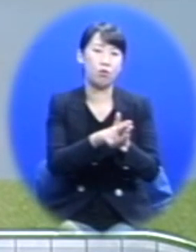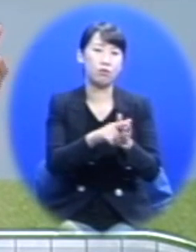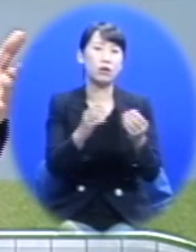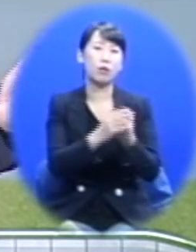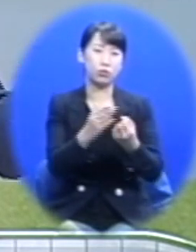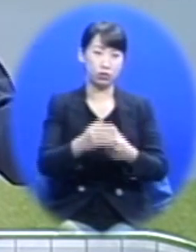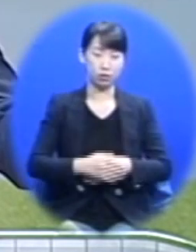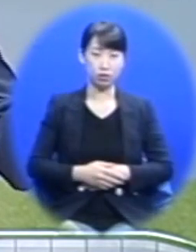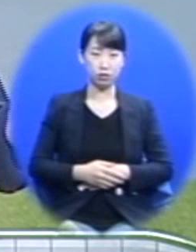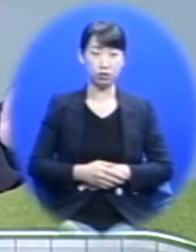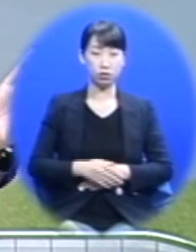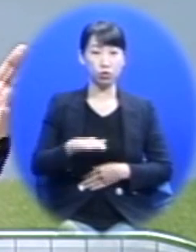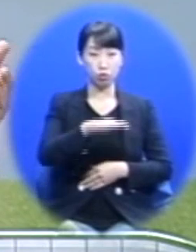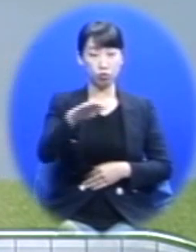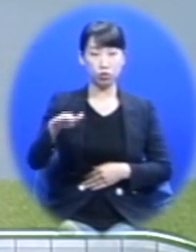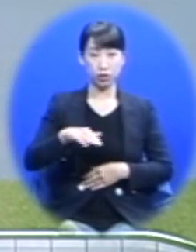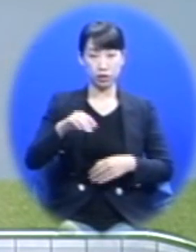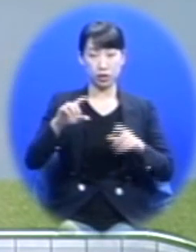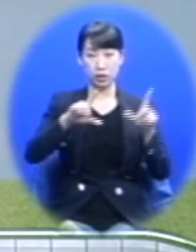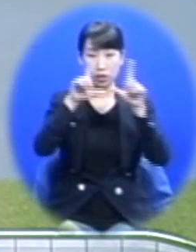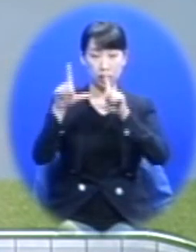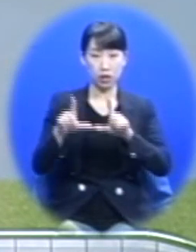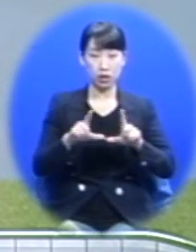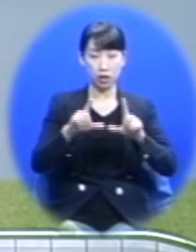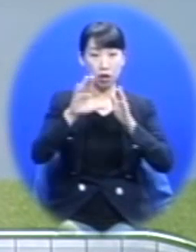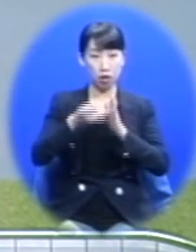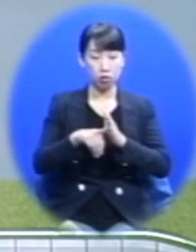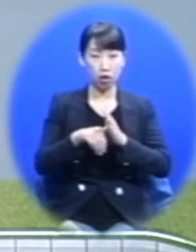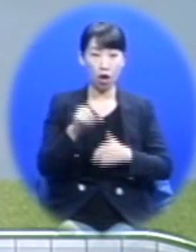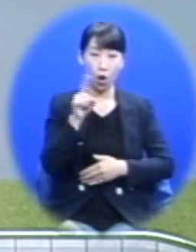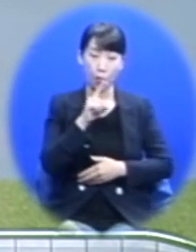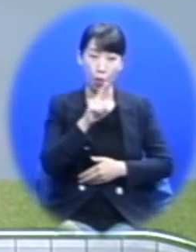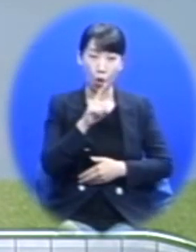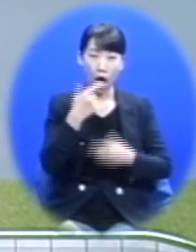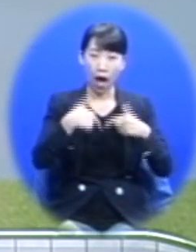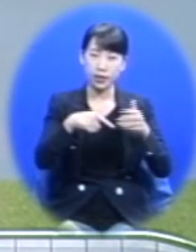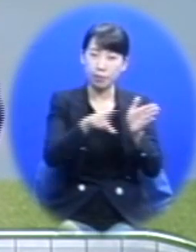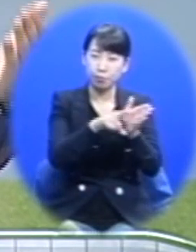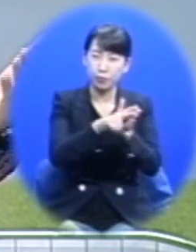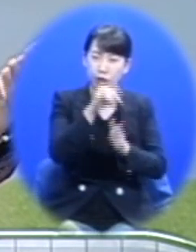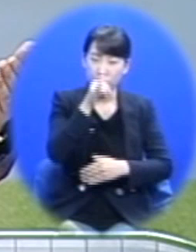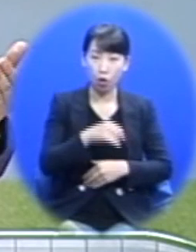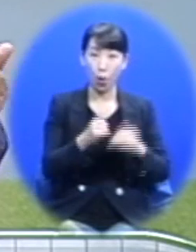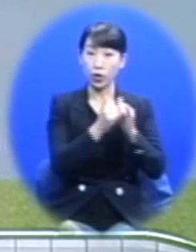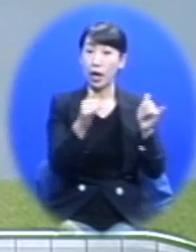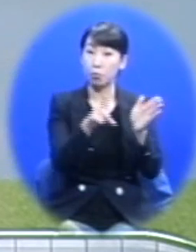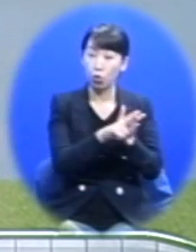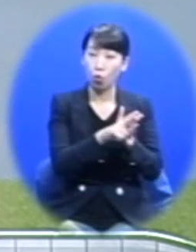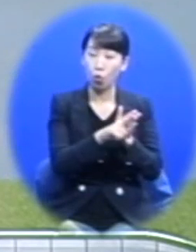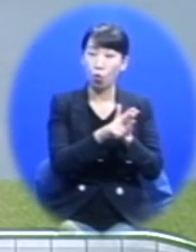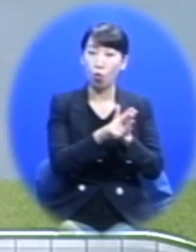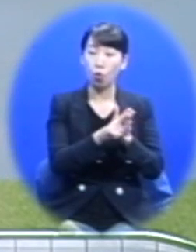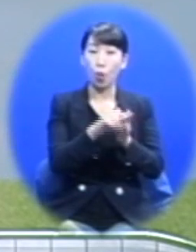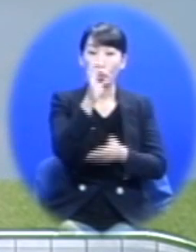우리도 모르는 사이에 이 세상 살아가는 동안에 어떤 것을 믿고 의지하게 마련입니다. 어떤 때는 사람을 믿고 어떤